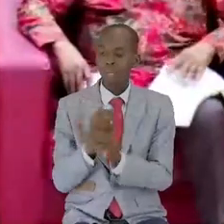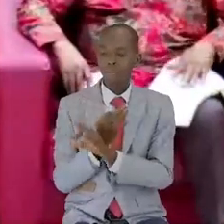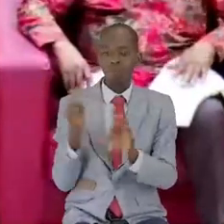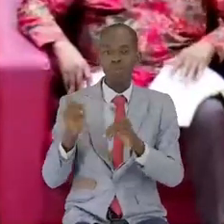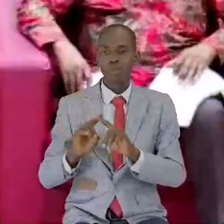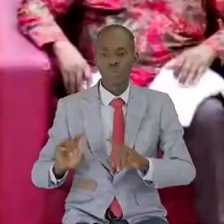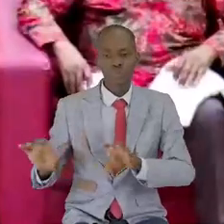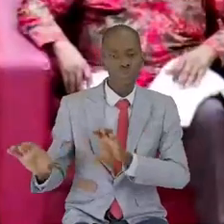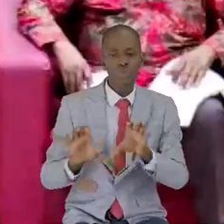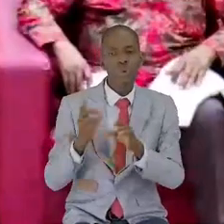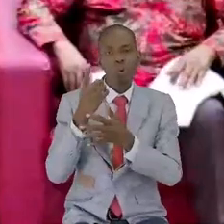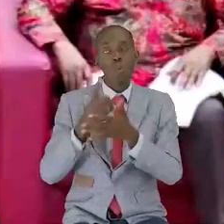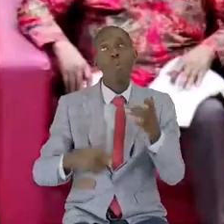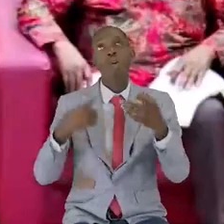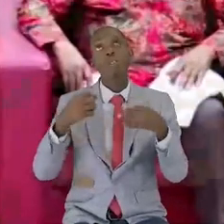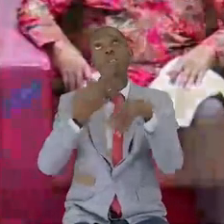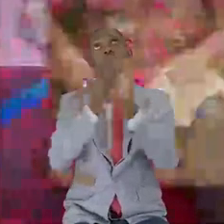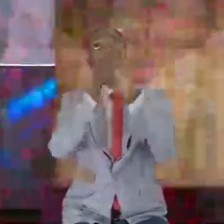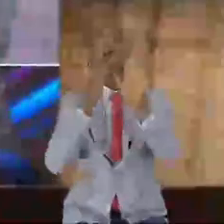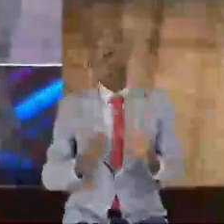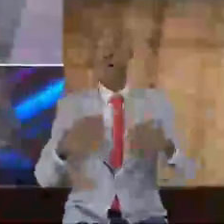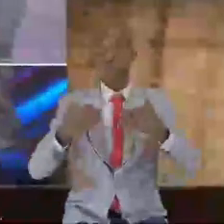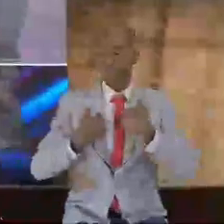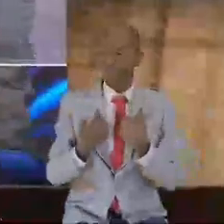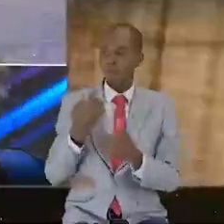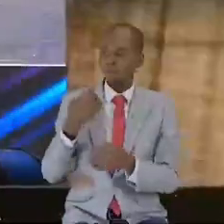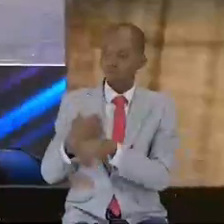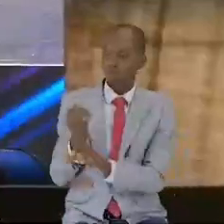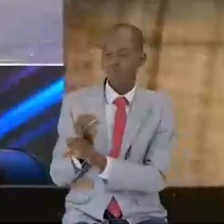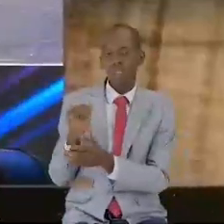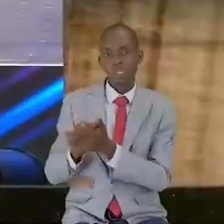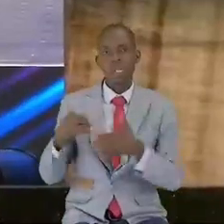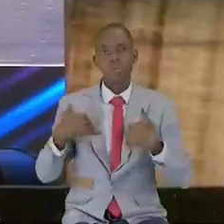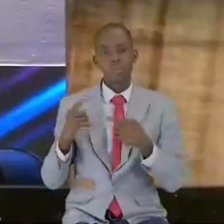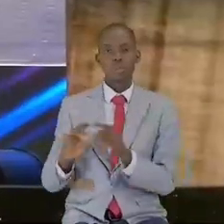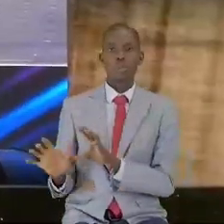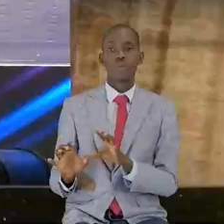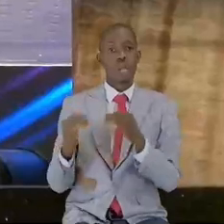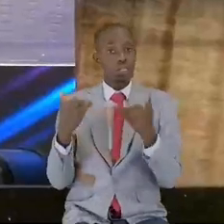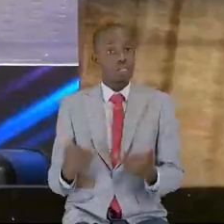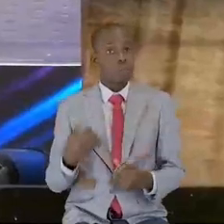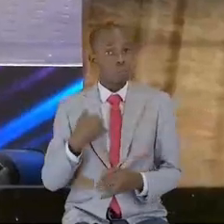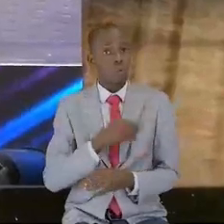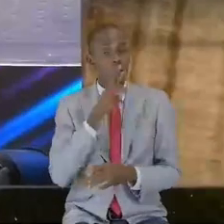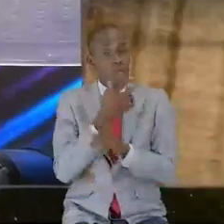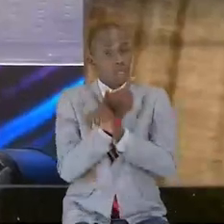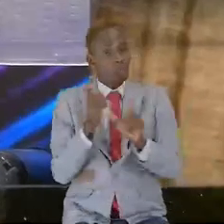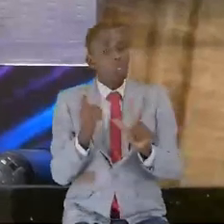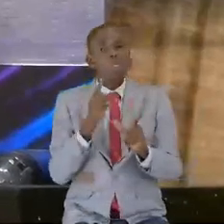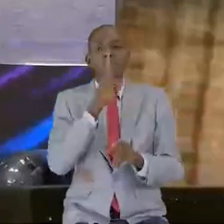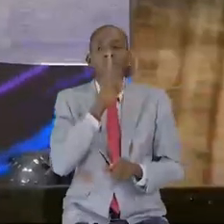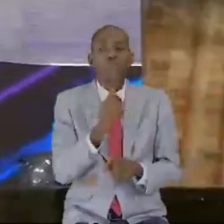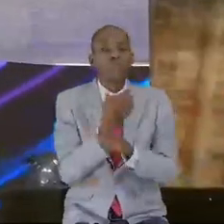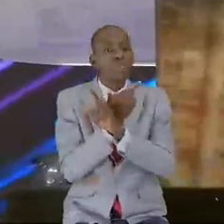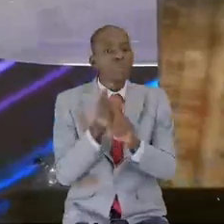le Créateur a établi que cet animal fasse. Maintenant, nous sommes libérés. Et la vraie liberté veut dire